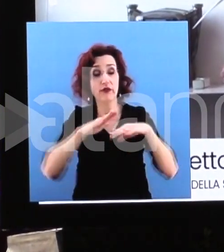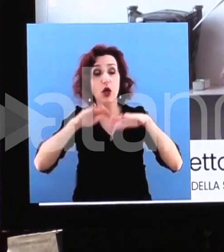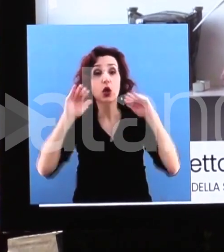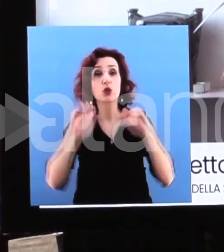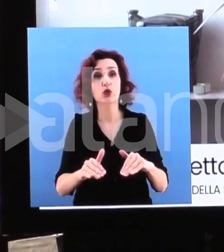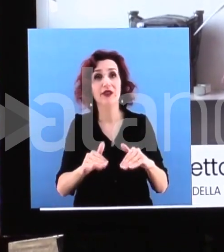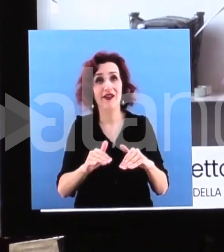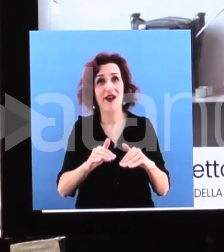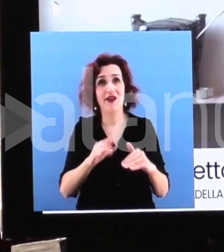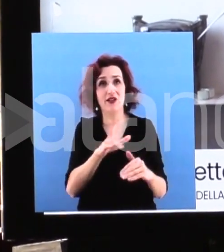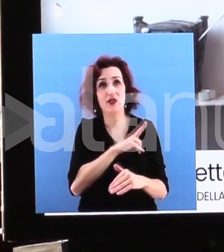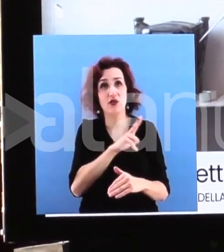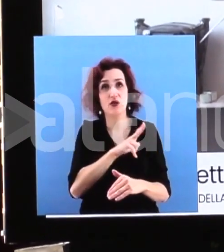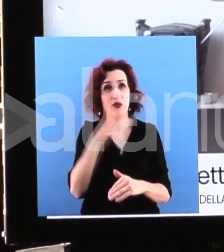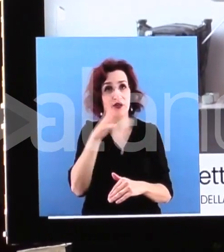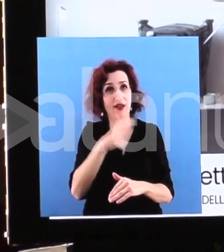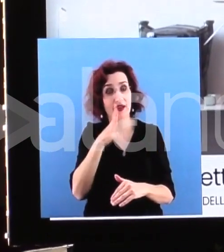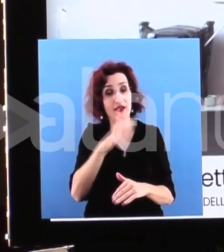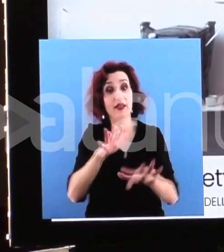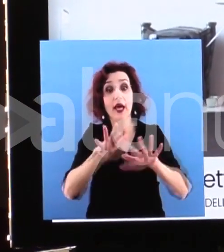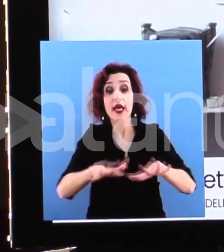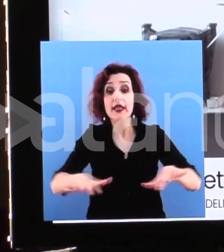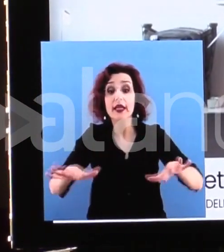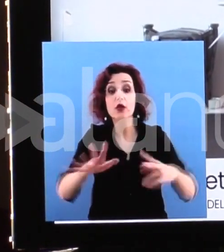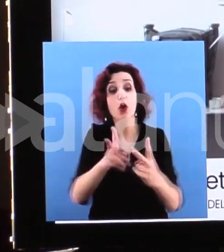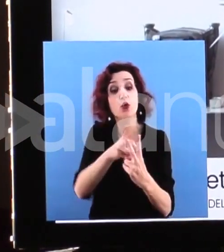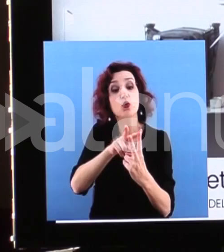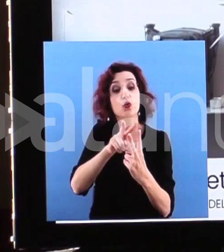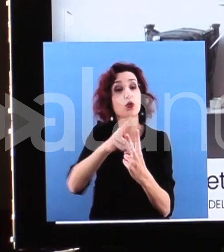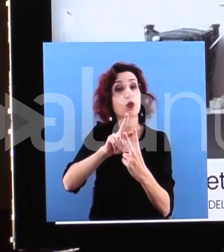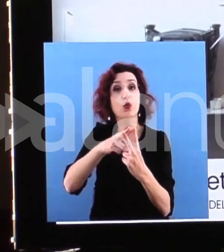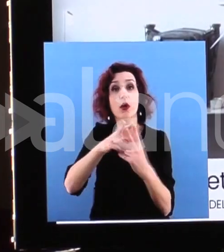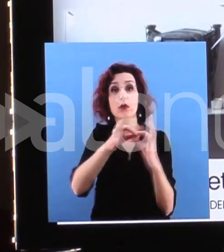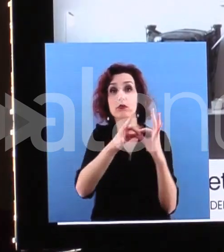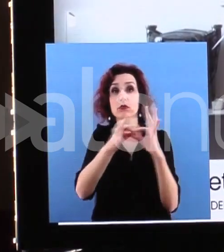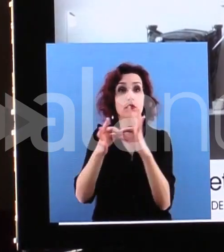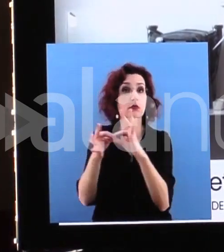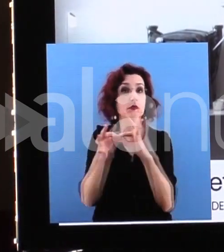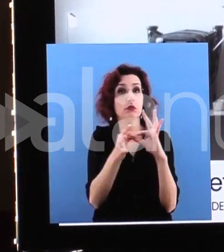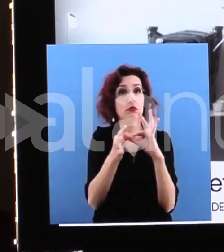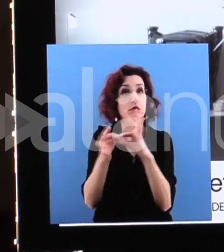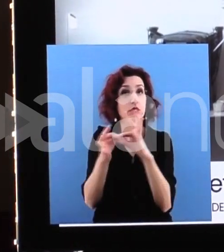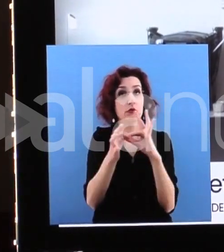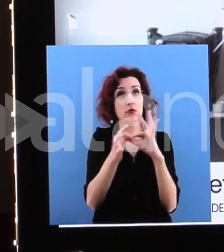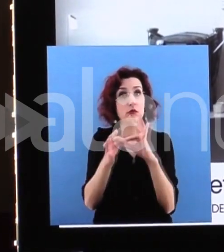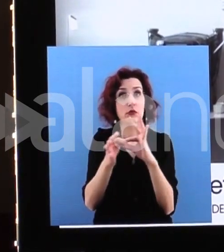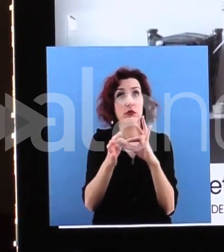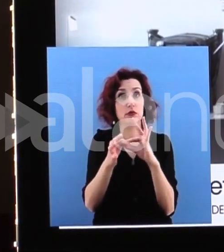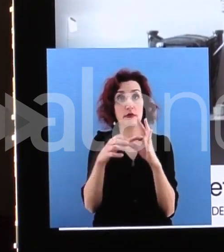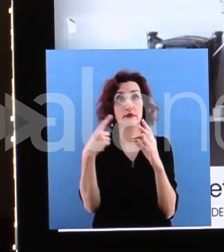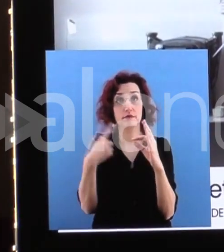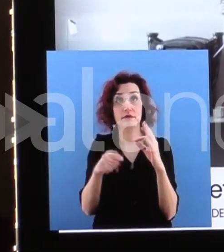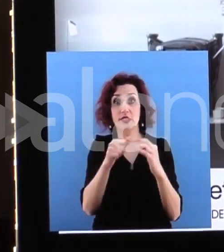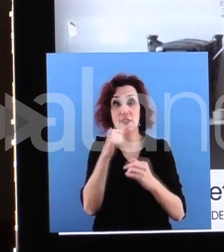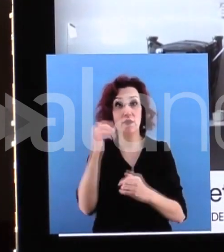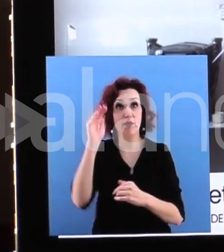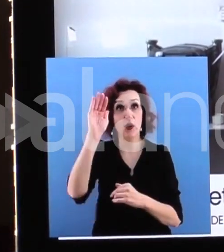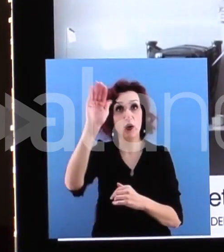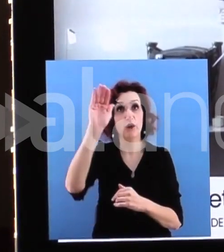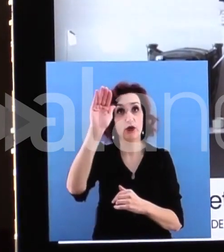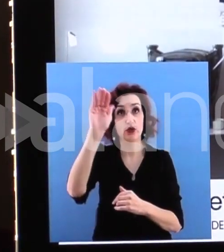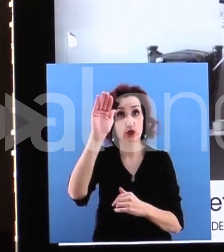inscindibilmente uniti dalla visione della strategia per il futuro G ingenti investimenti